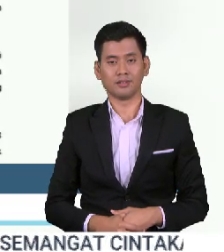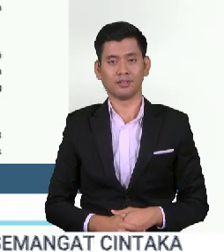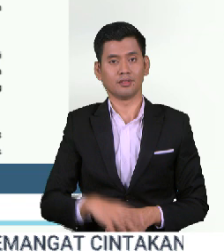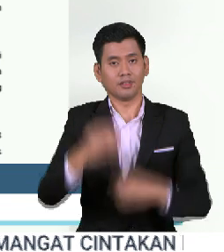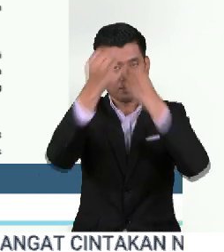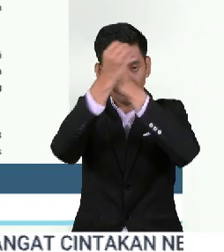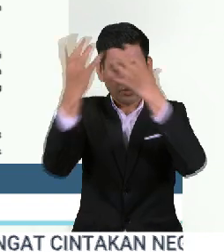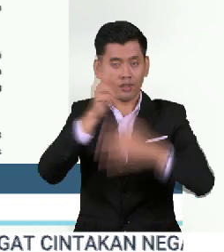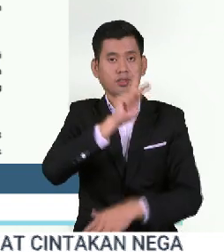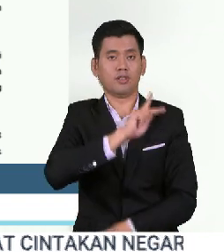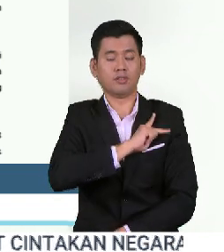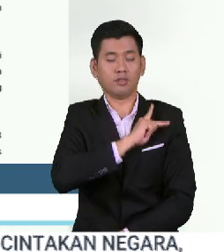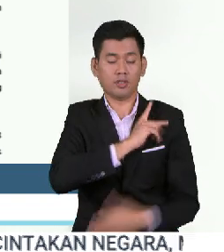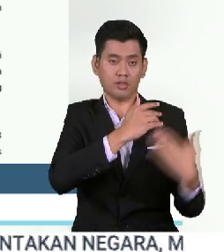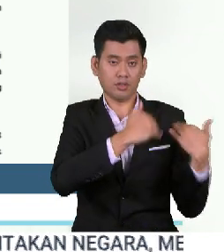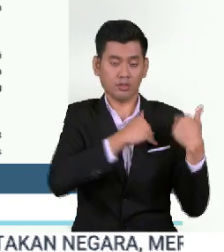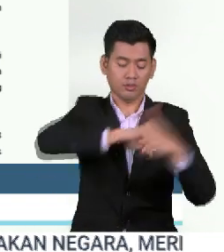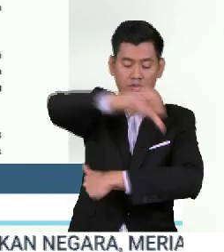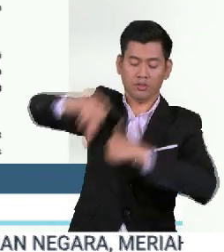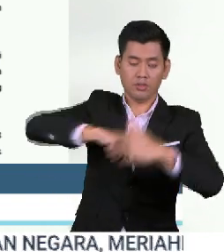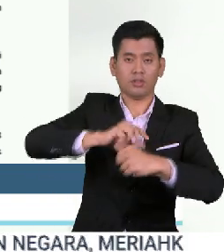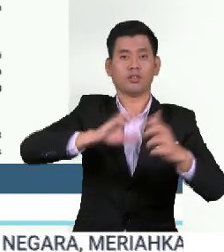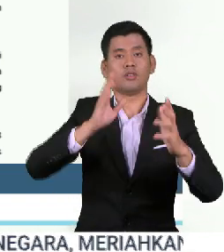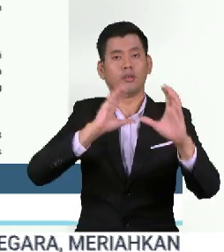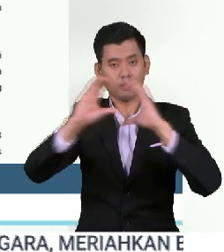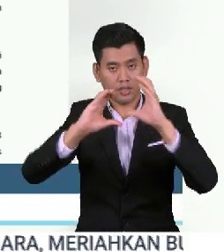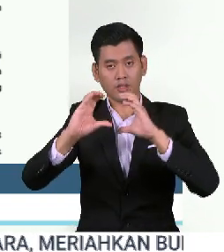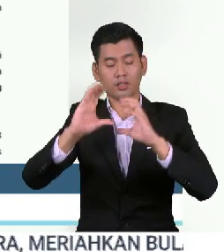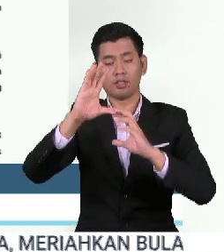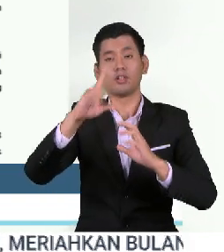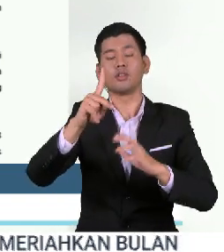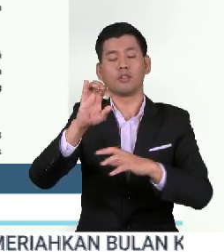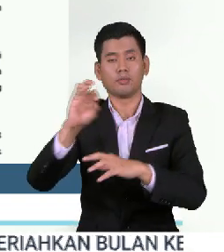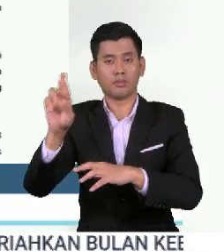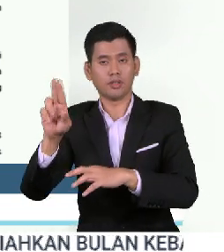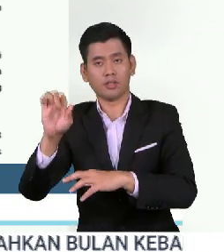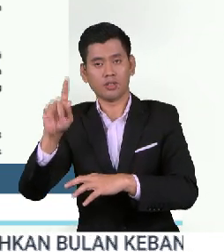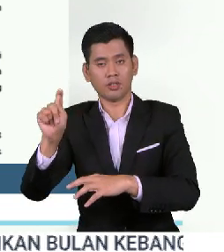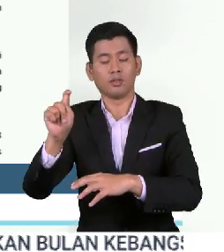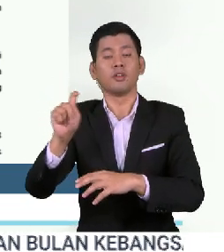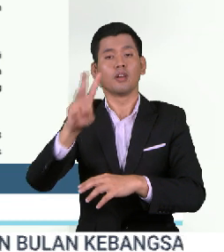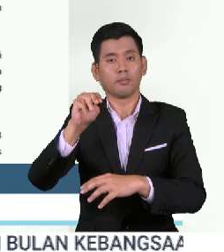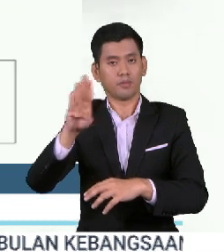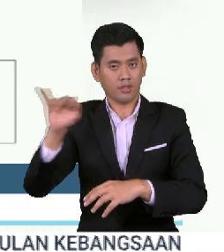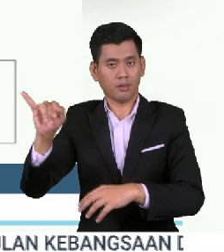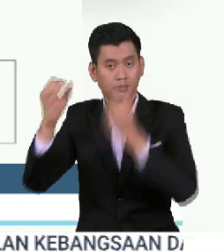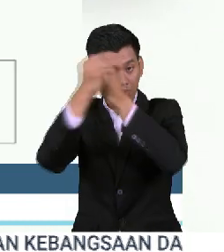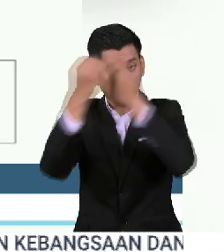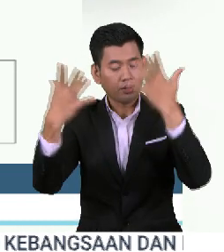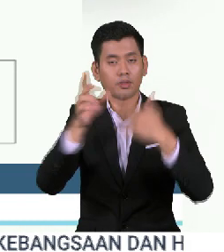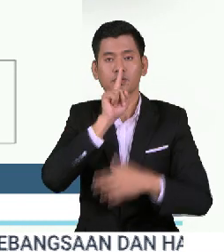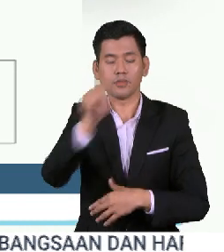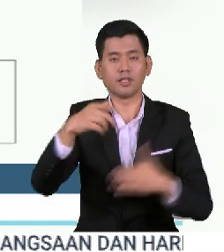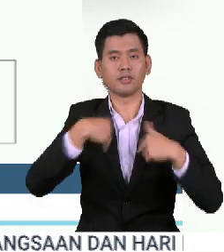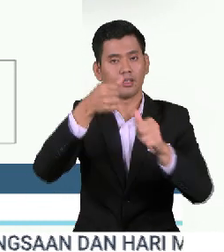kenyataan ketua tanggung jawab sosial komunikasi koprat Mba Ahmad Asri Zainal Nuh memaklumkan